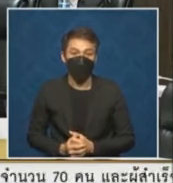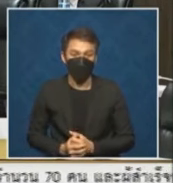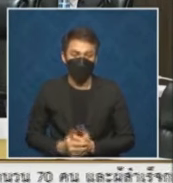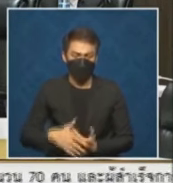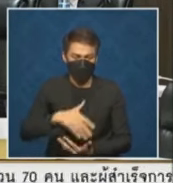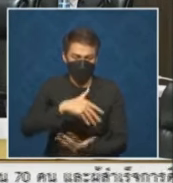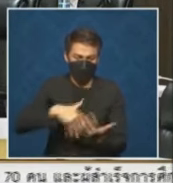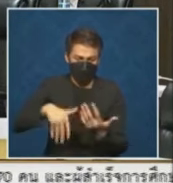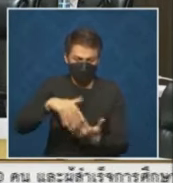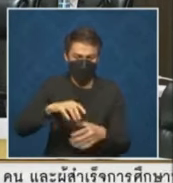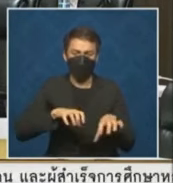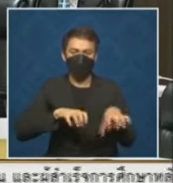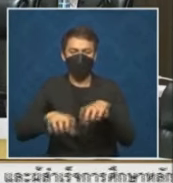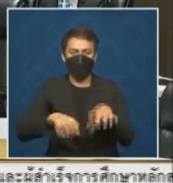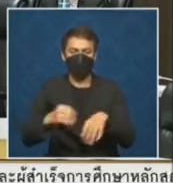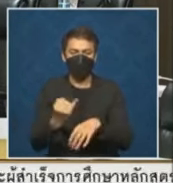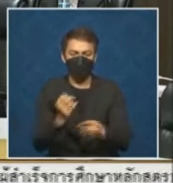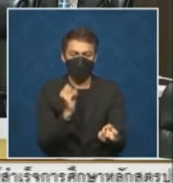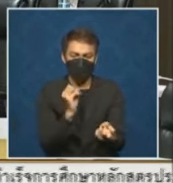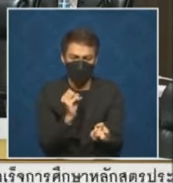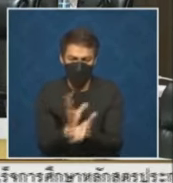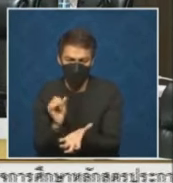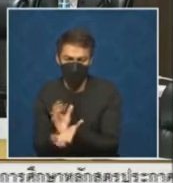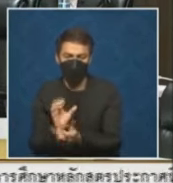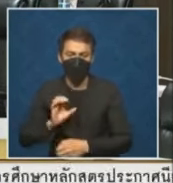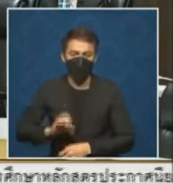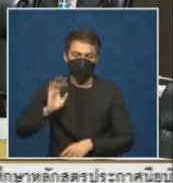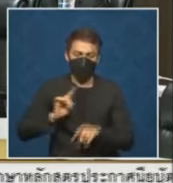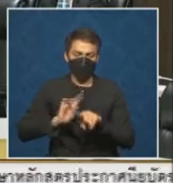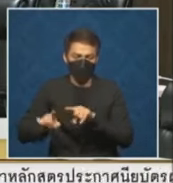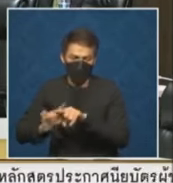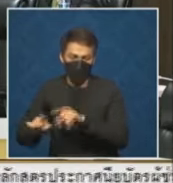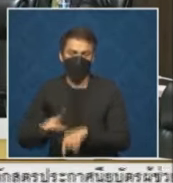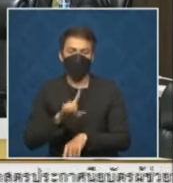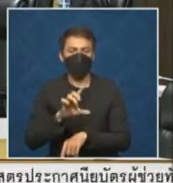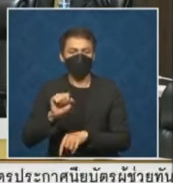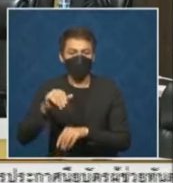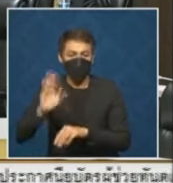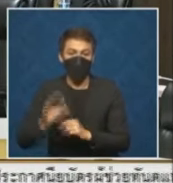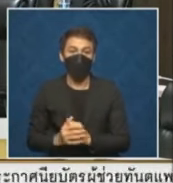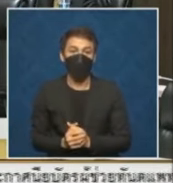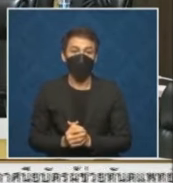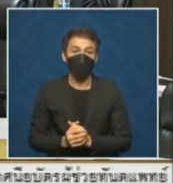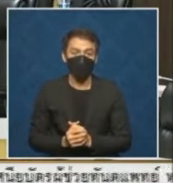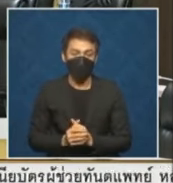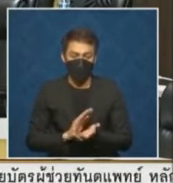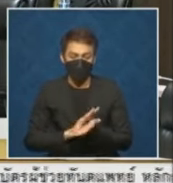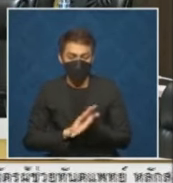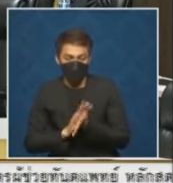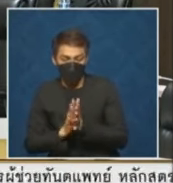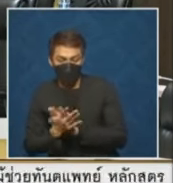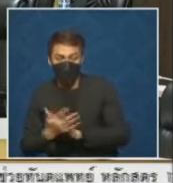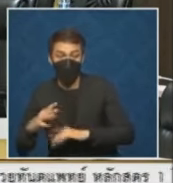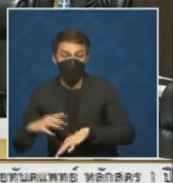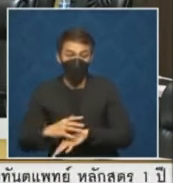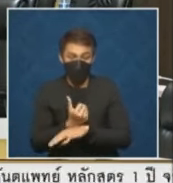น่านครั้งหนึ่งผมก็มาในสภาเนี่ยหมอชลน่านแนะว่าพลเอกประยุทธ์เข้ามาในสภาเนี่ยควรวางบทบาทให้เหมือนร